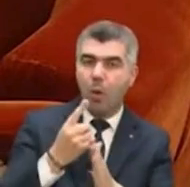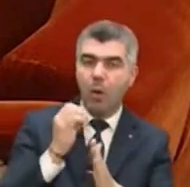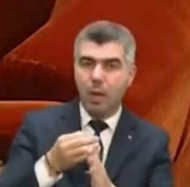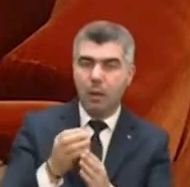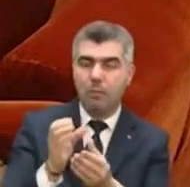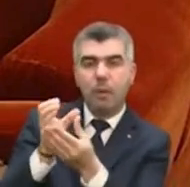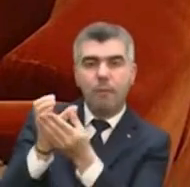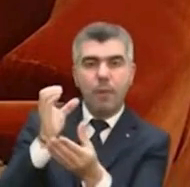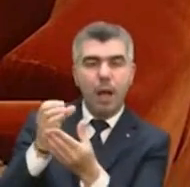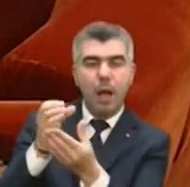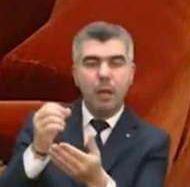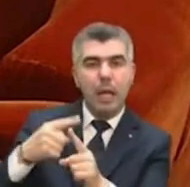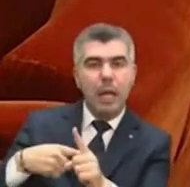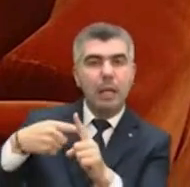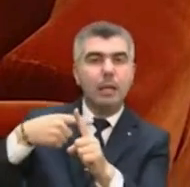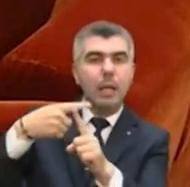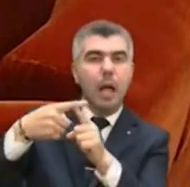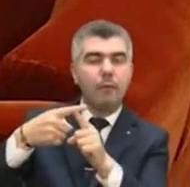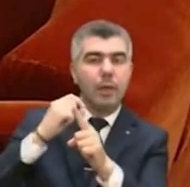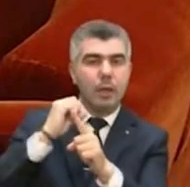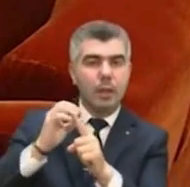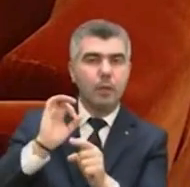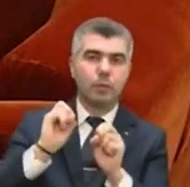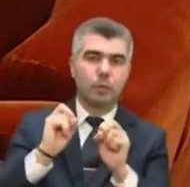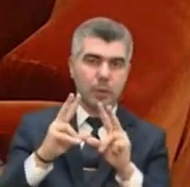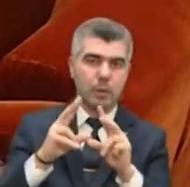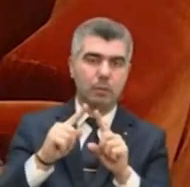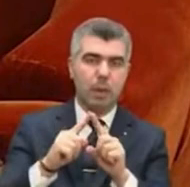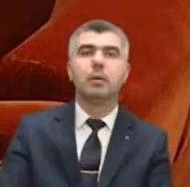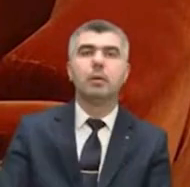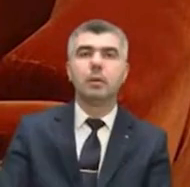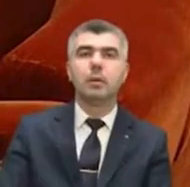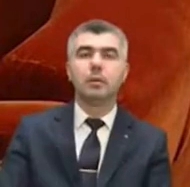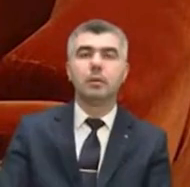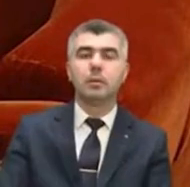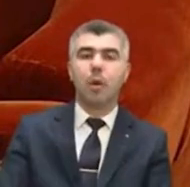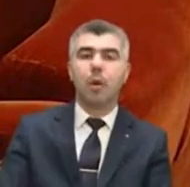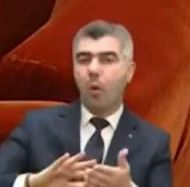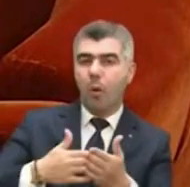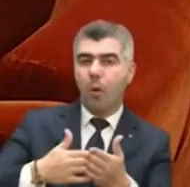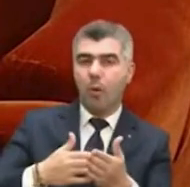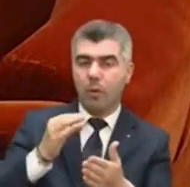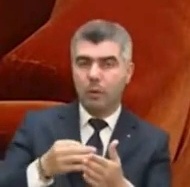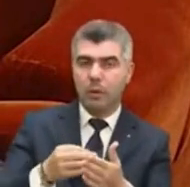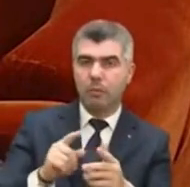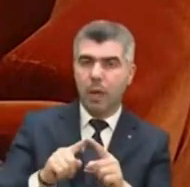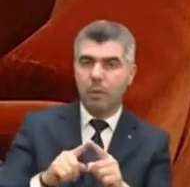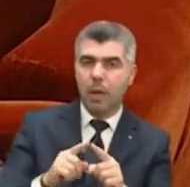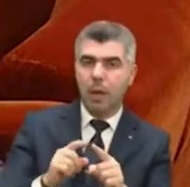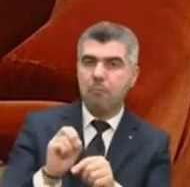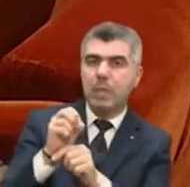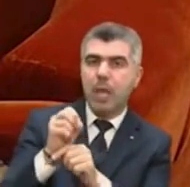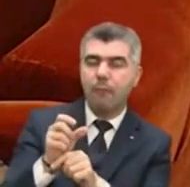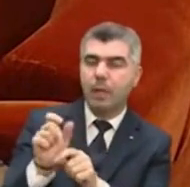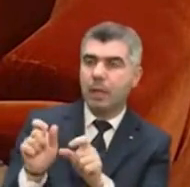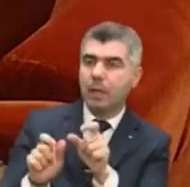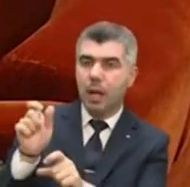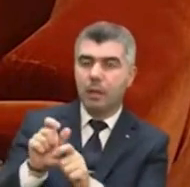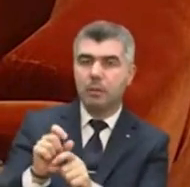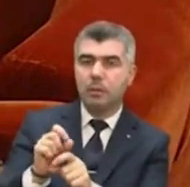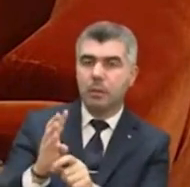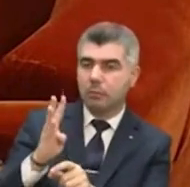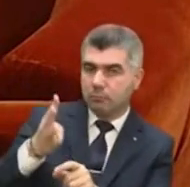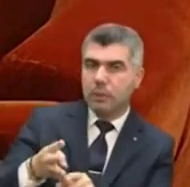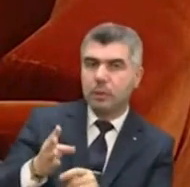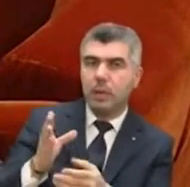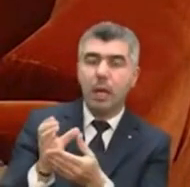وسائل النقل إضافية لتلبية هذه الحاجيات الاستثنائية، وبهدف ضمان شروط أمن وسلامة المسافرين تيتم إخضاع الحافلات التي